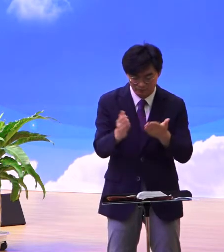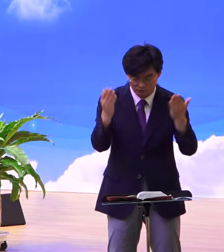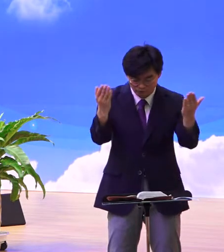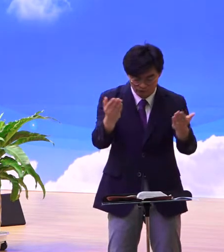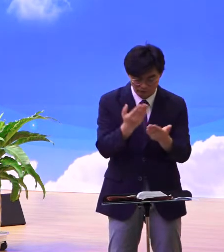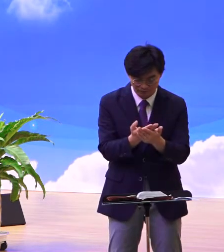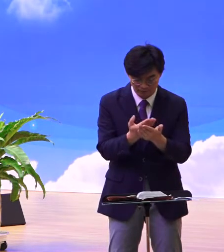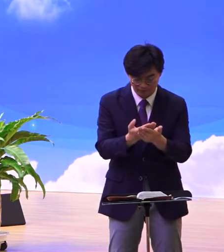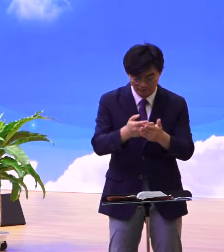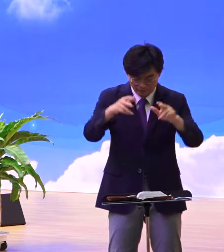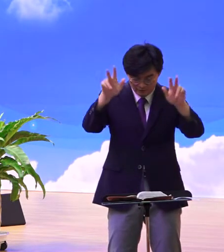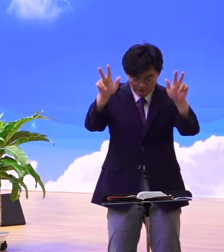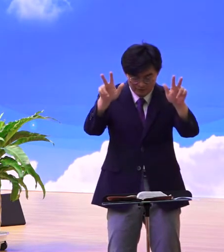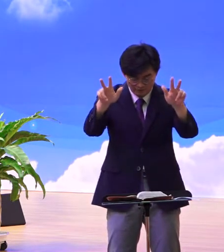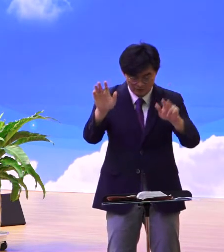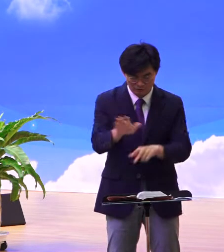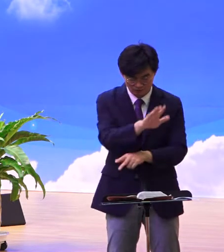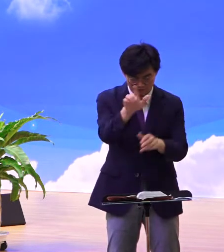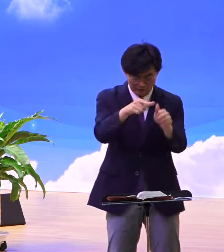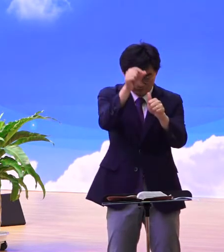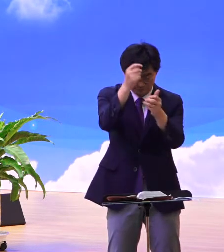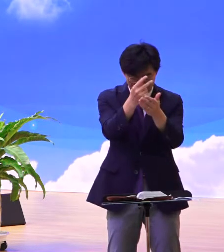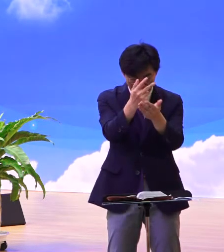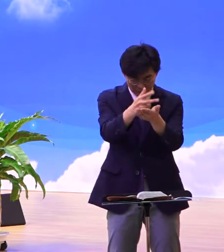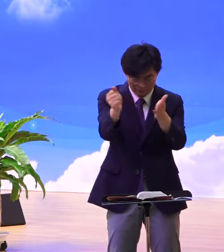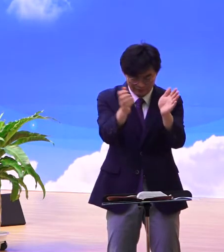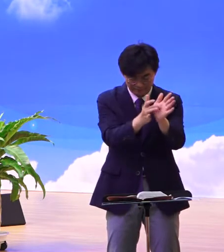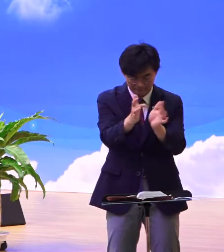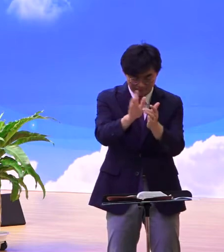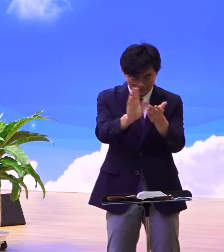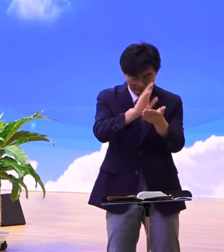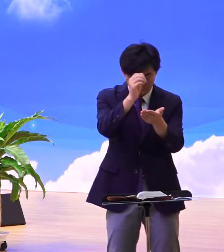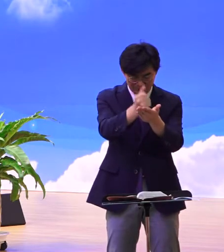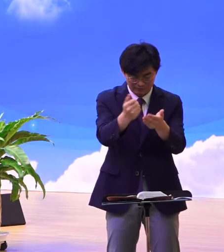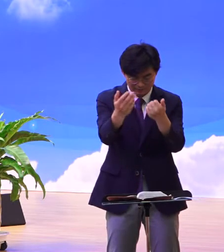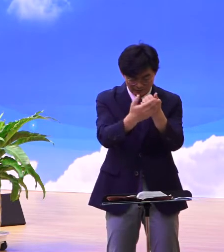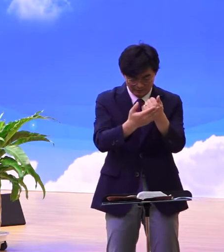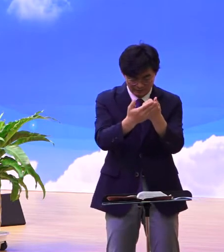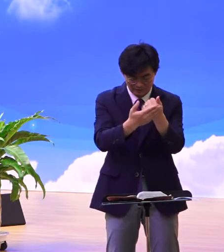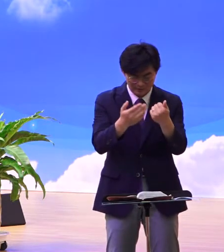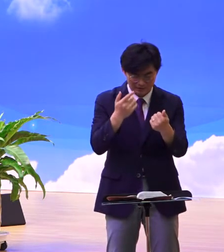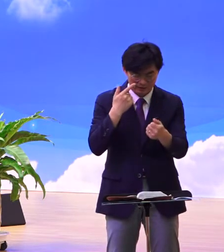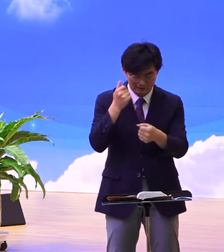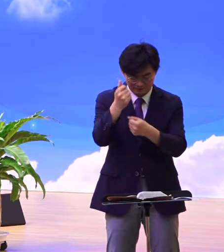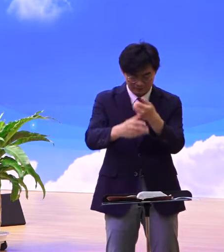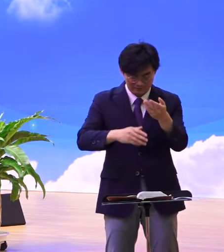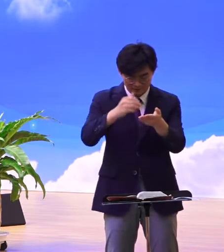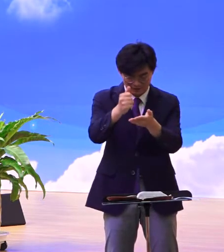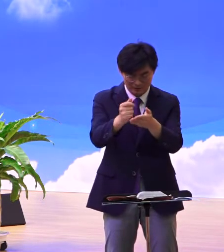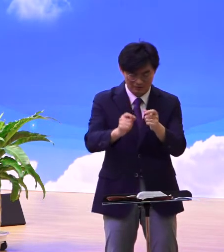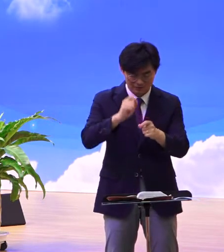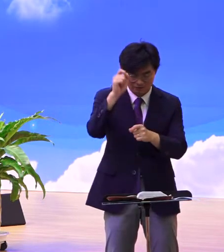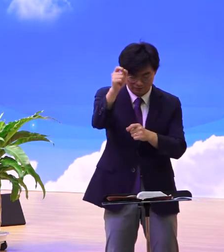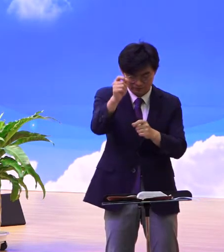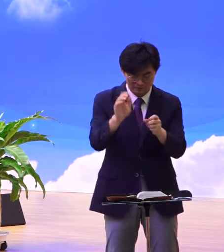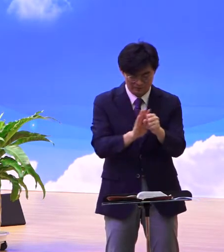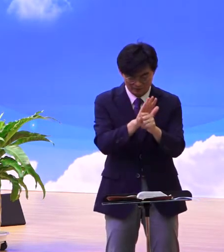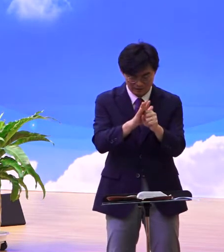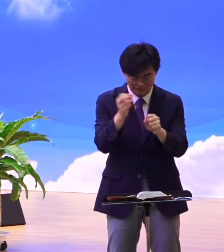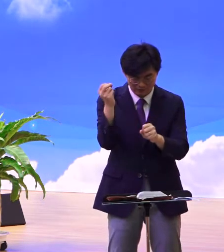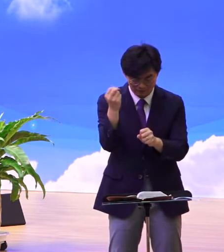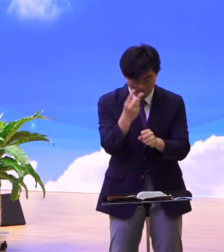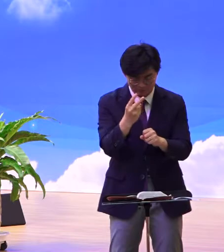이제는 우리 구주 예수 그리스도의 은혜와 하나님 아버지의 영원하신